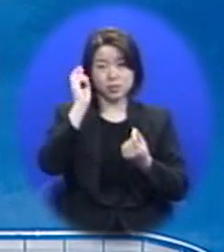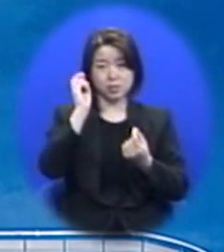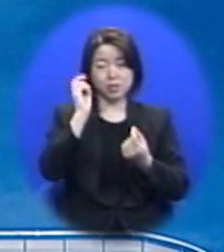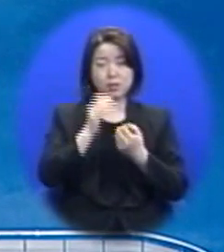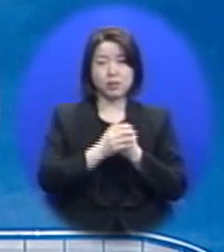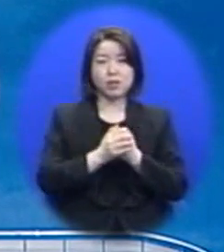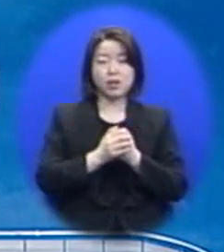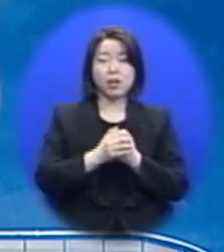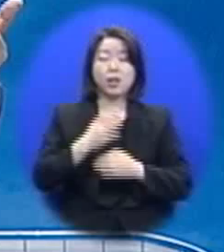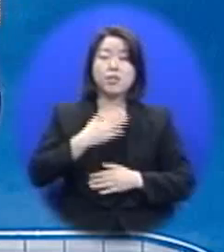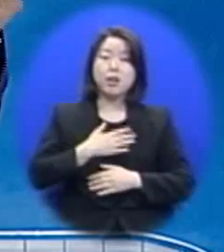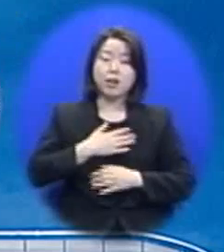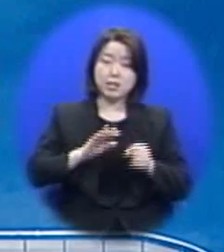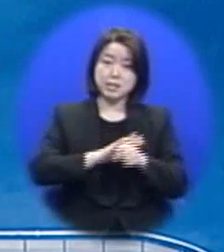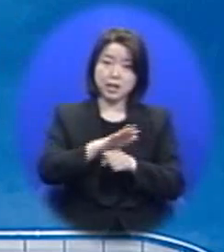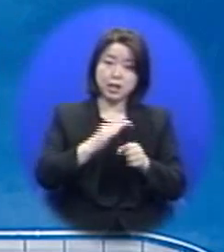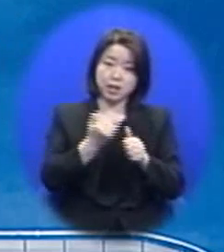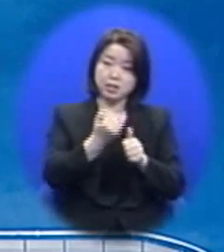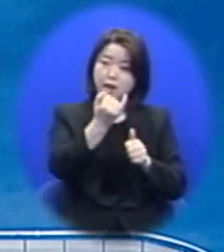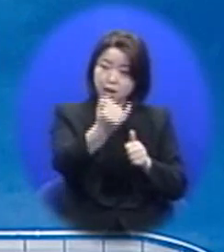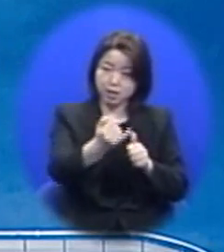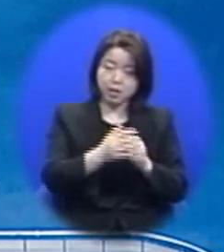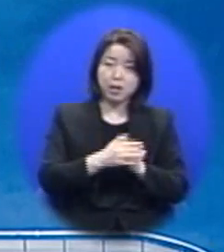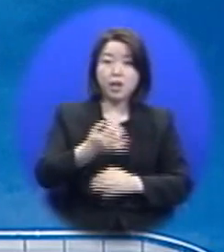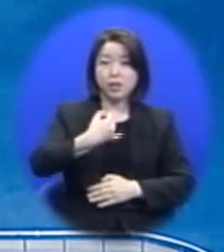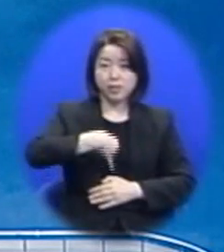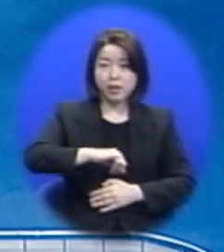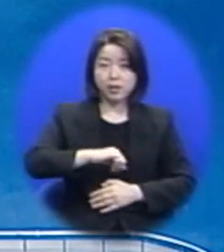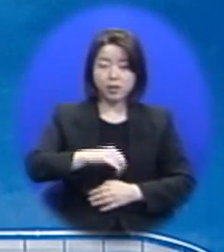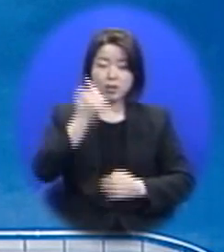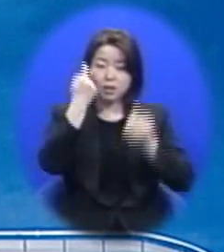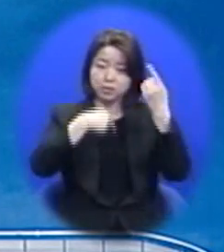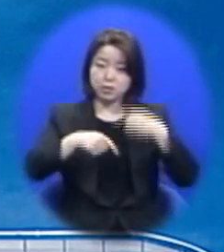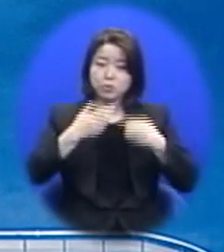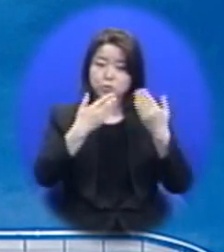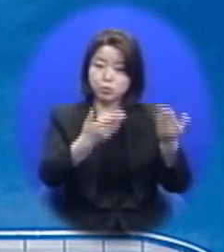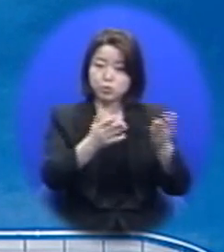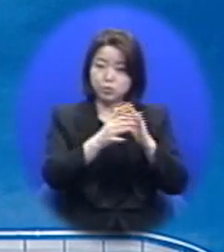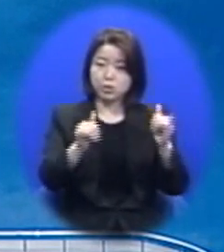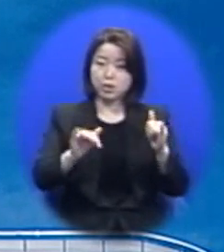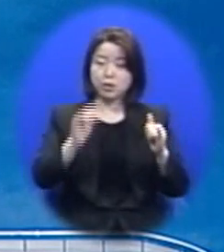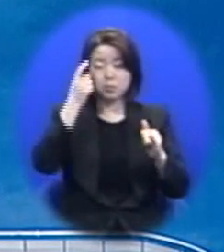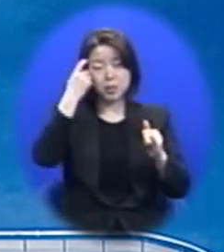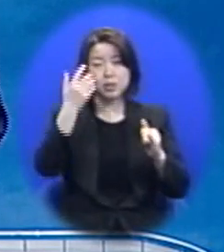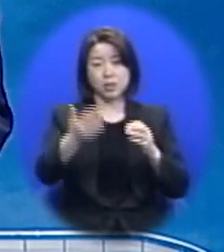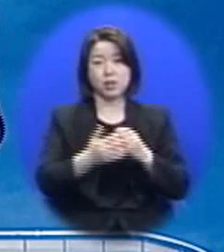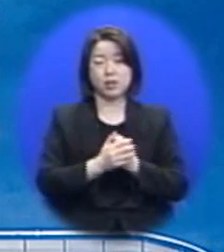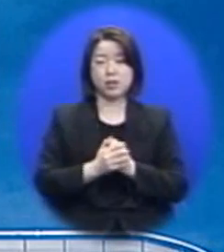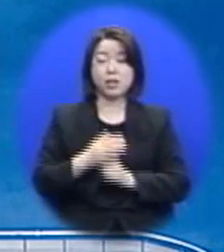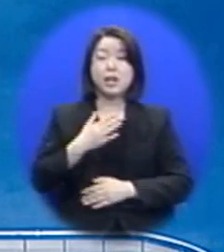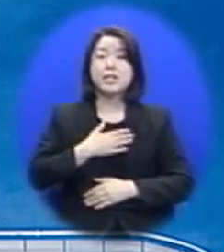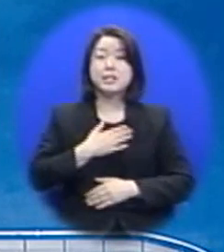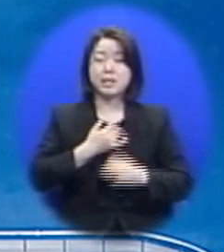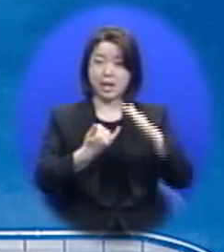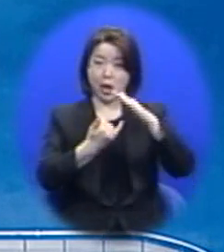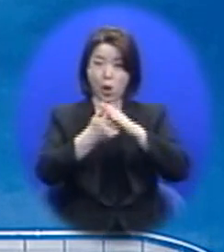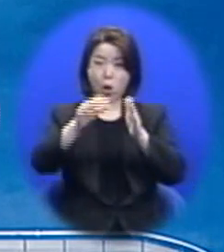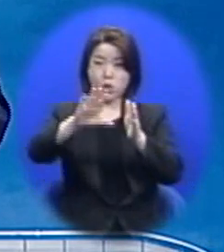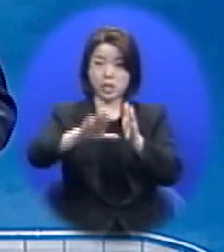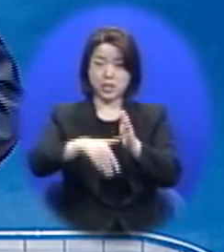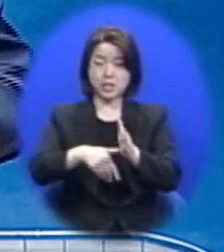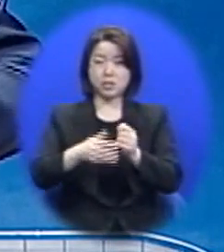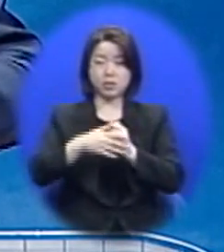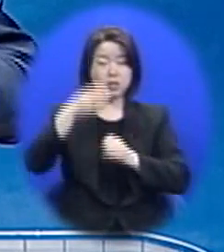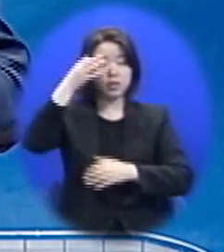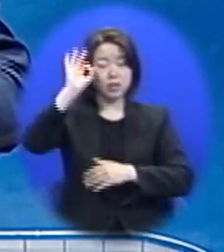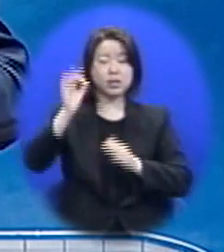사랑하는 아내에게, 딸에게 이렇게 상처만 주는 자일까? 제 어린 시절이 깨달아졌어요. 제가